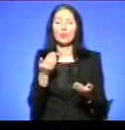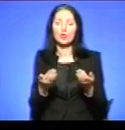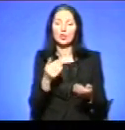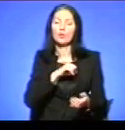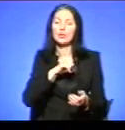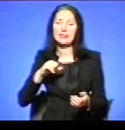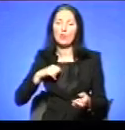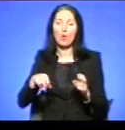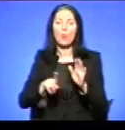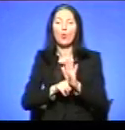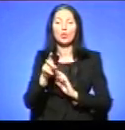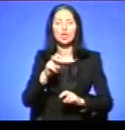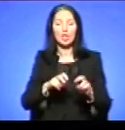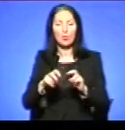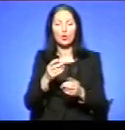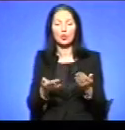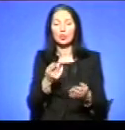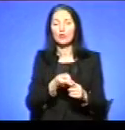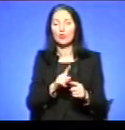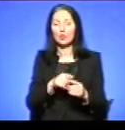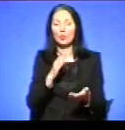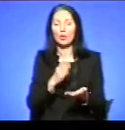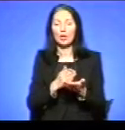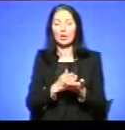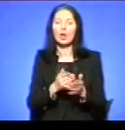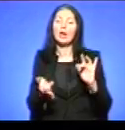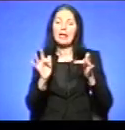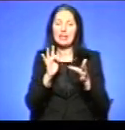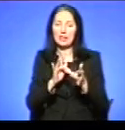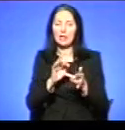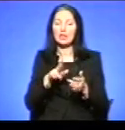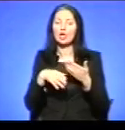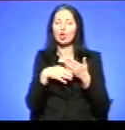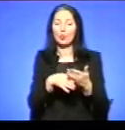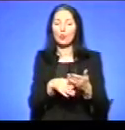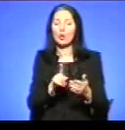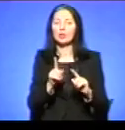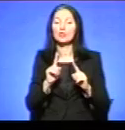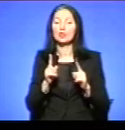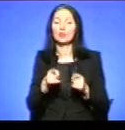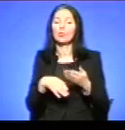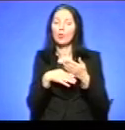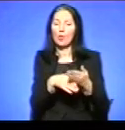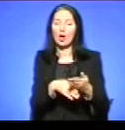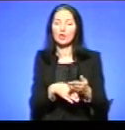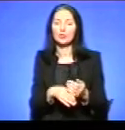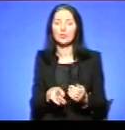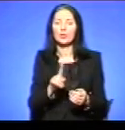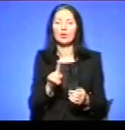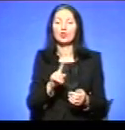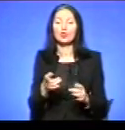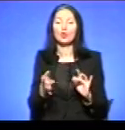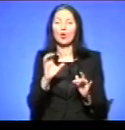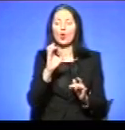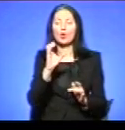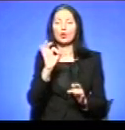пошуки? Можливо, в цьому випадку є соцмережі як в допомогу? Чи дієві вони? Щодо